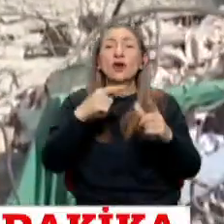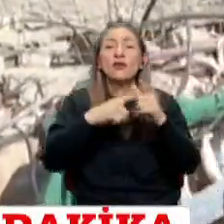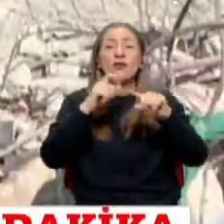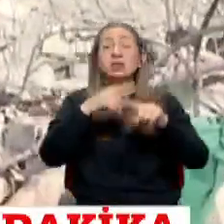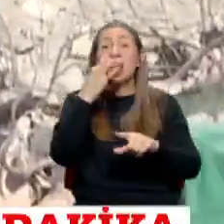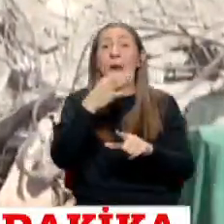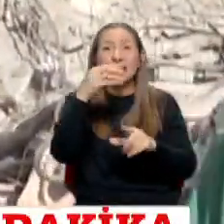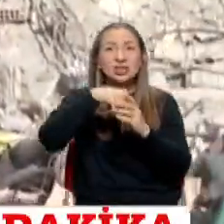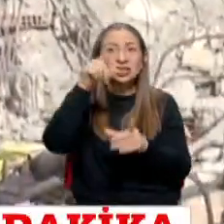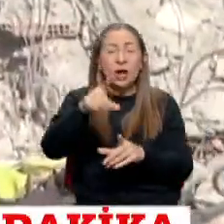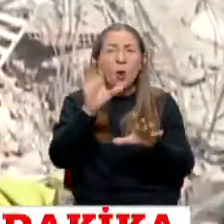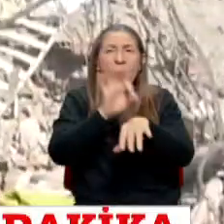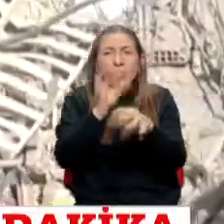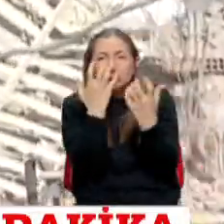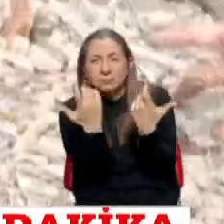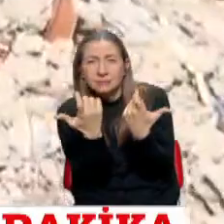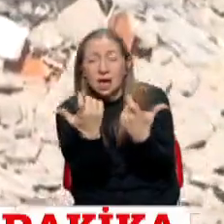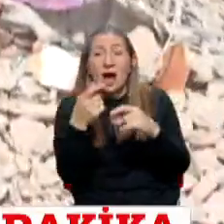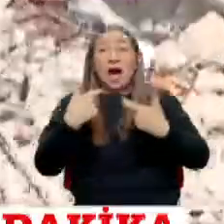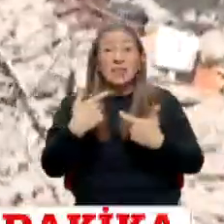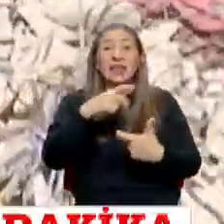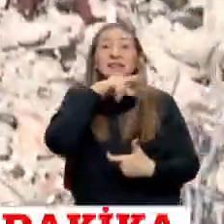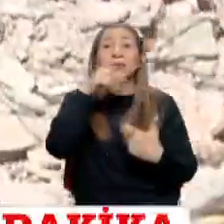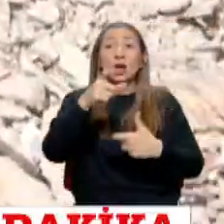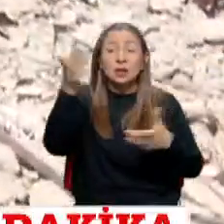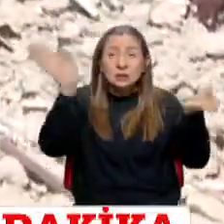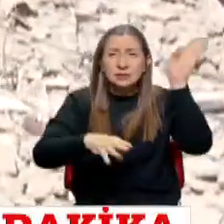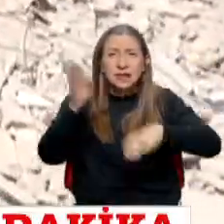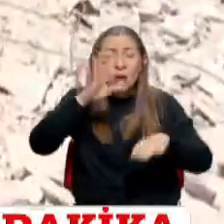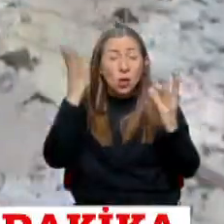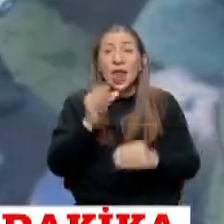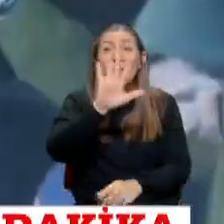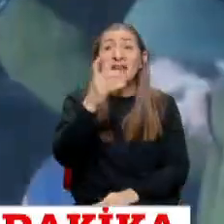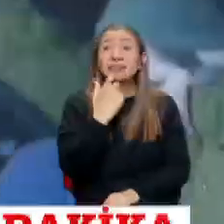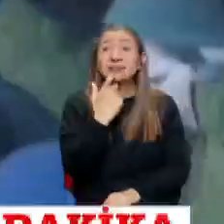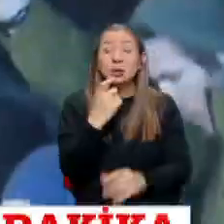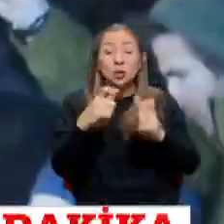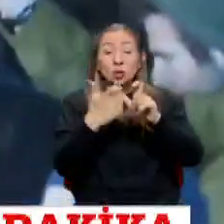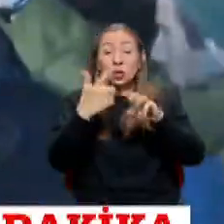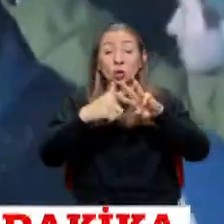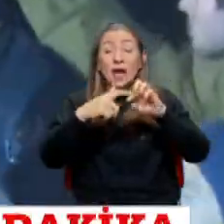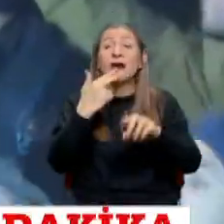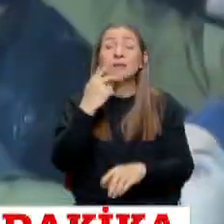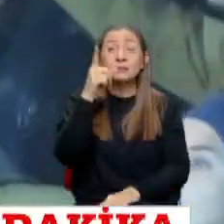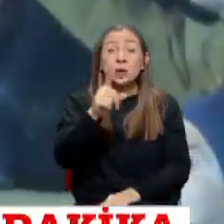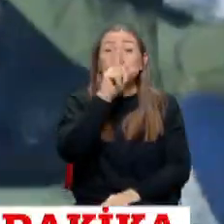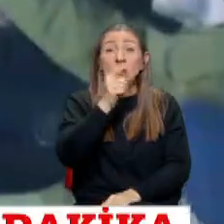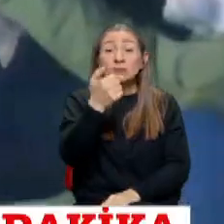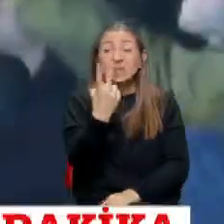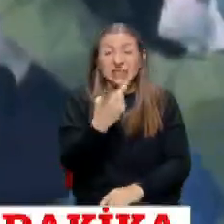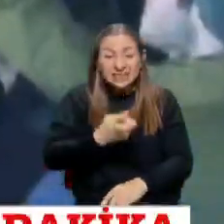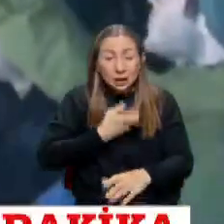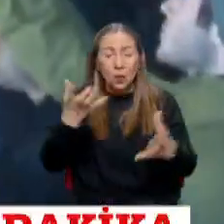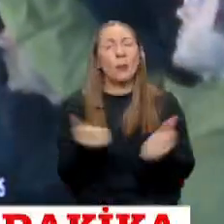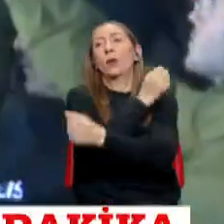Haber yayınlarında o anı bekledi. Hatay İskenderun'da enkaz altında kalan 50 yaşındaki Güler Ağartmış 162.